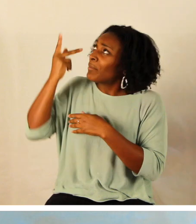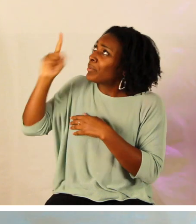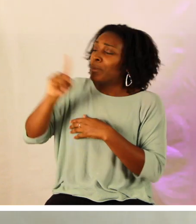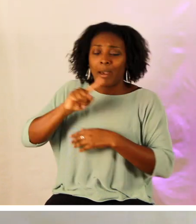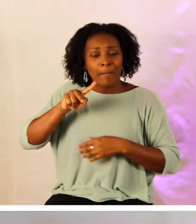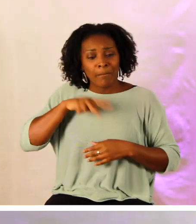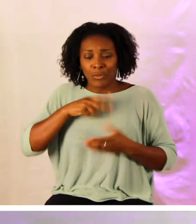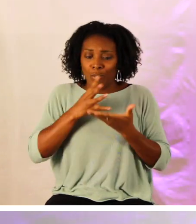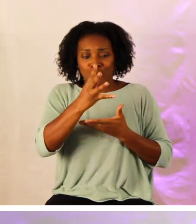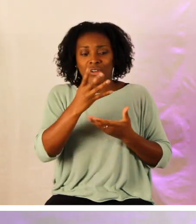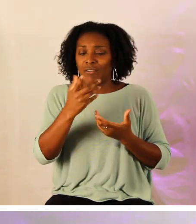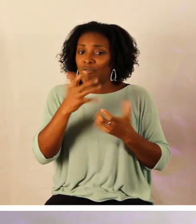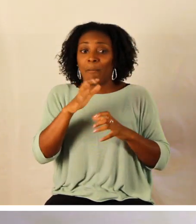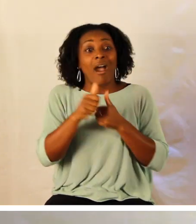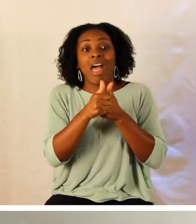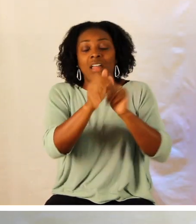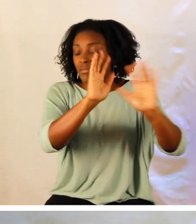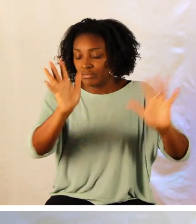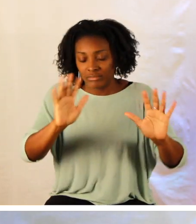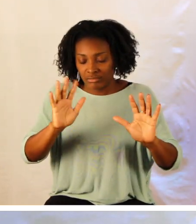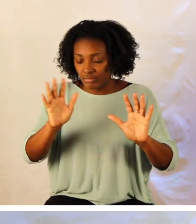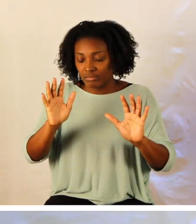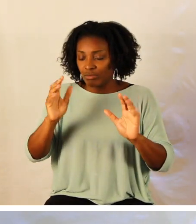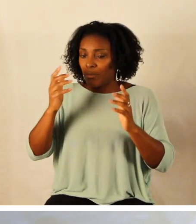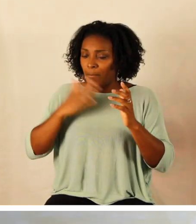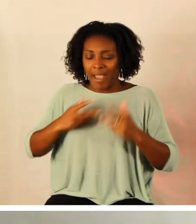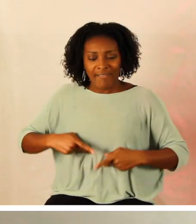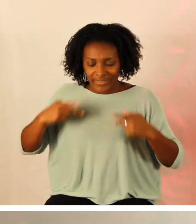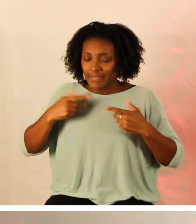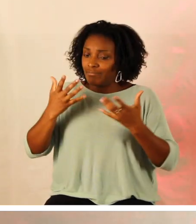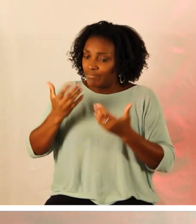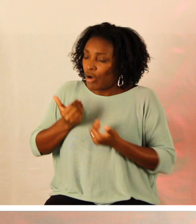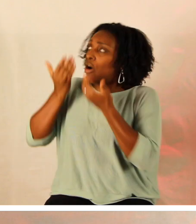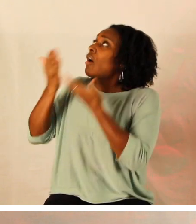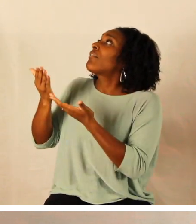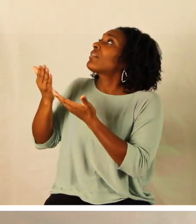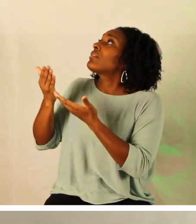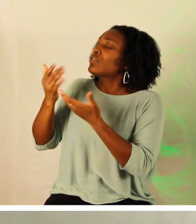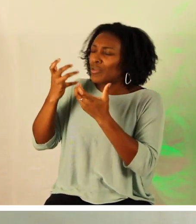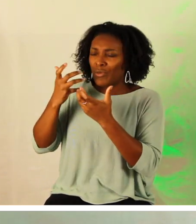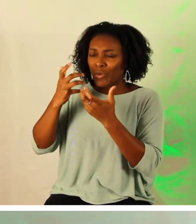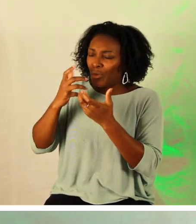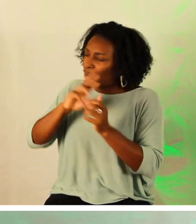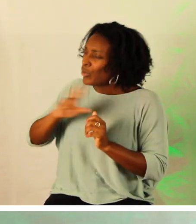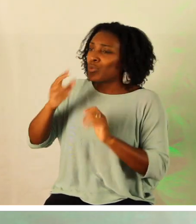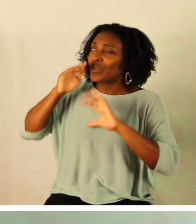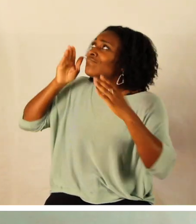Seigneur. Seigneur, je ne vais pas courir après ces projets-là. Je viens te donner ma vie ce matin. Je me reconsacre pour